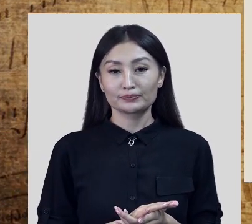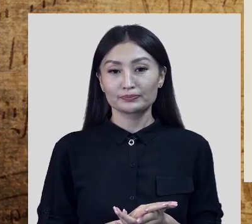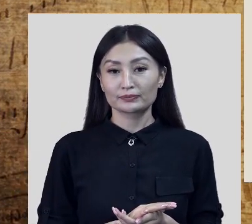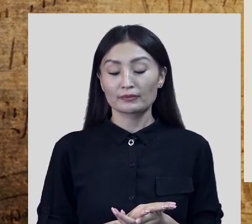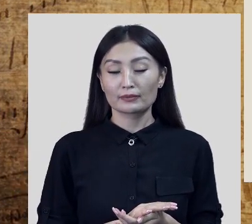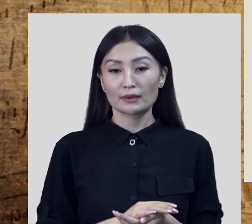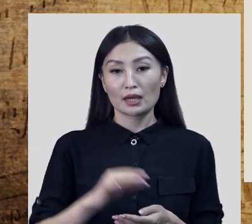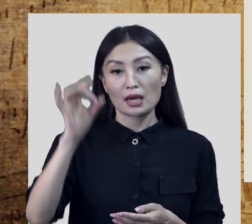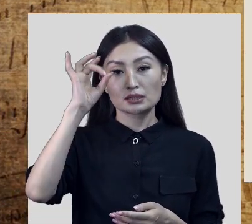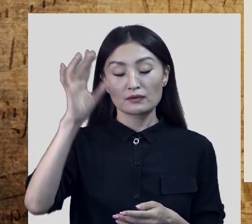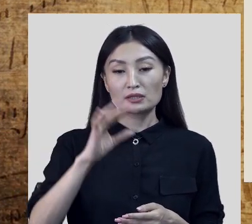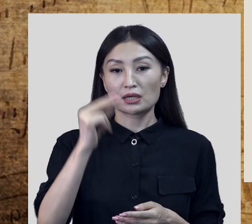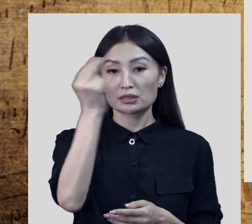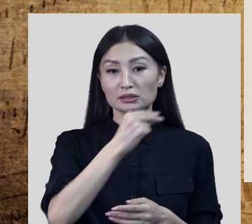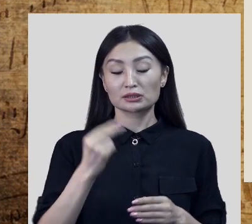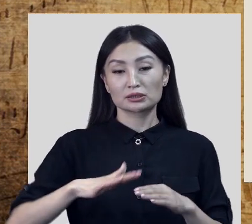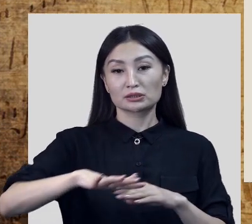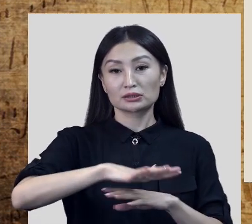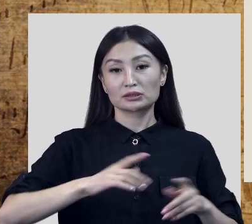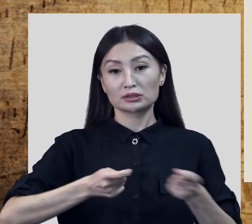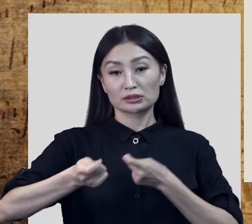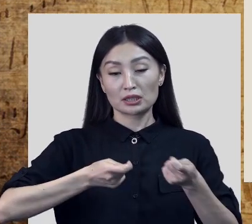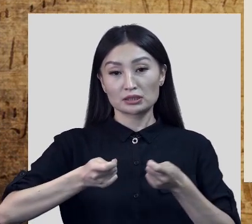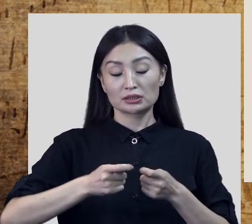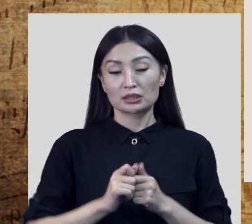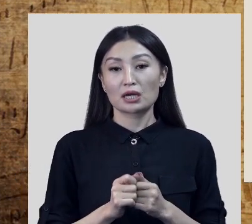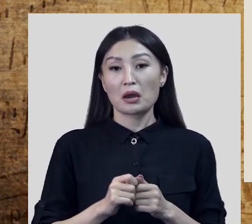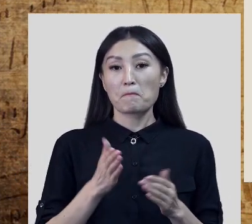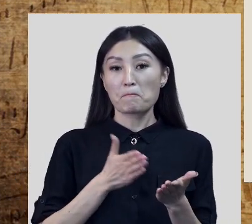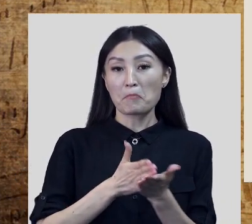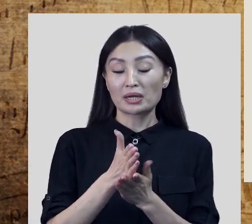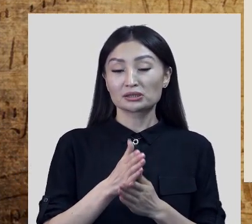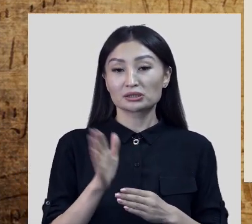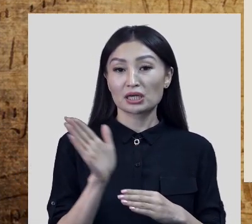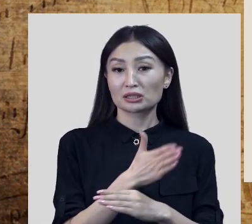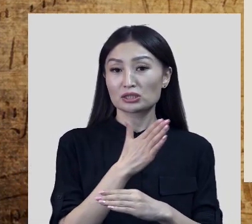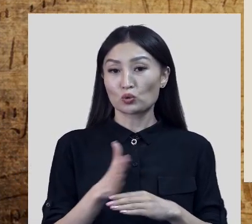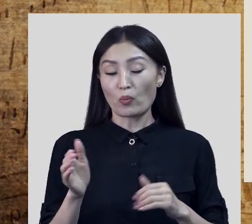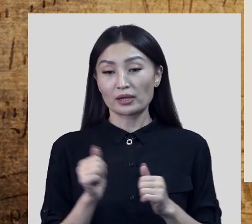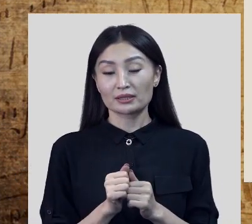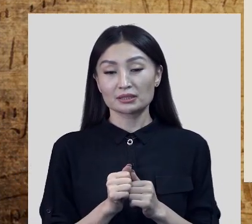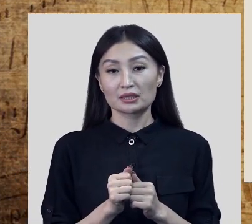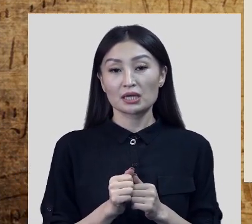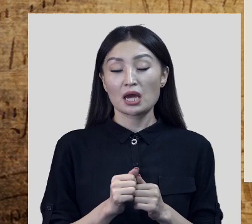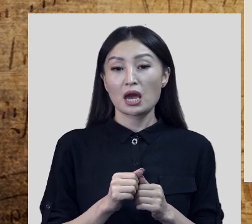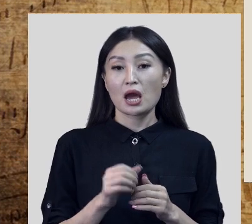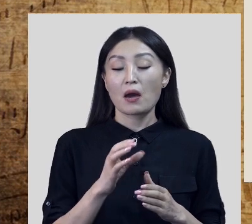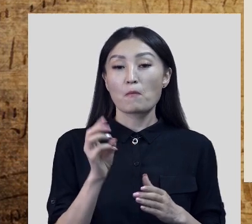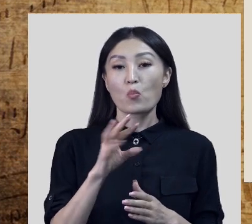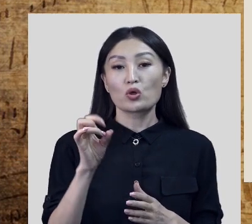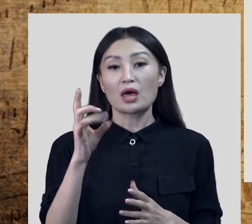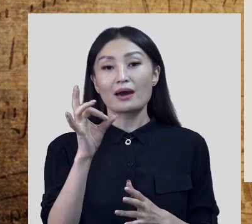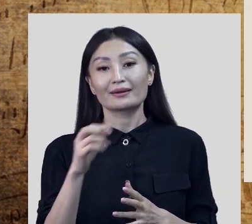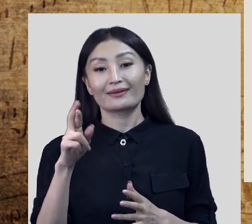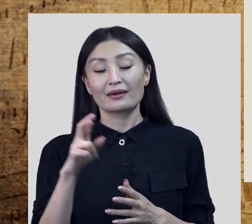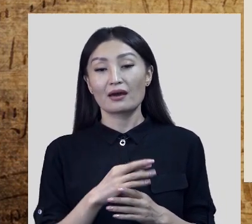светского церкви на частью территории страны политическая раздробленность страны абсолютная монархия